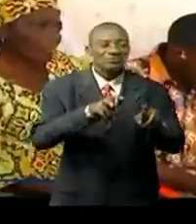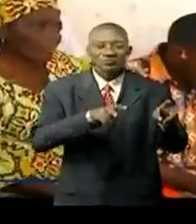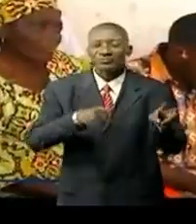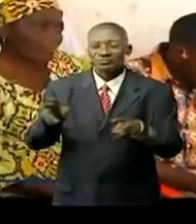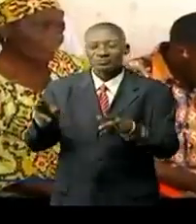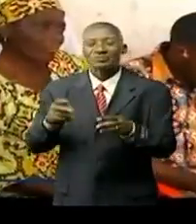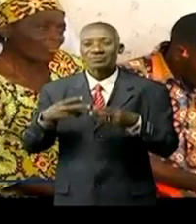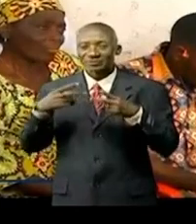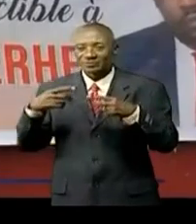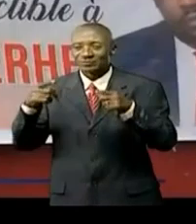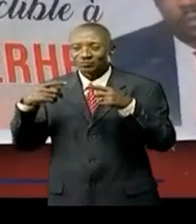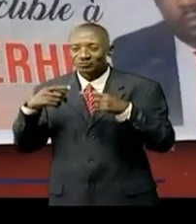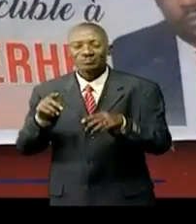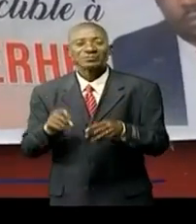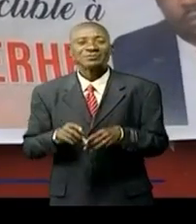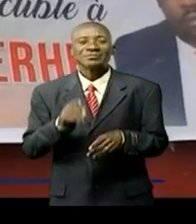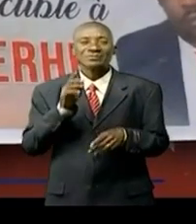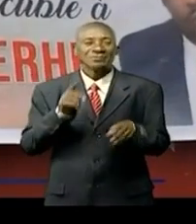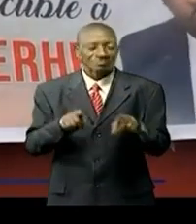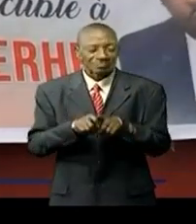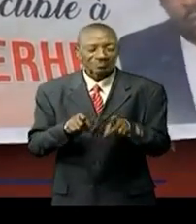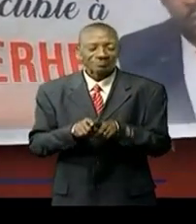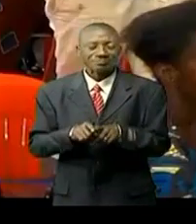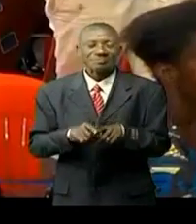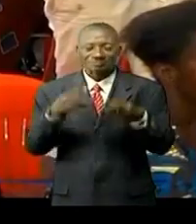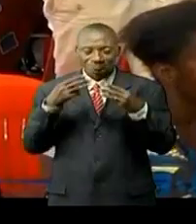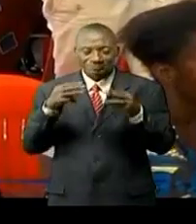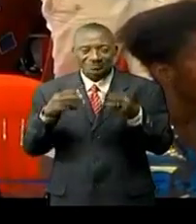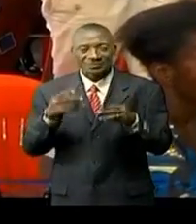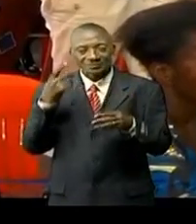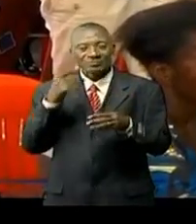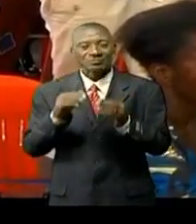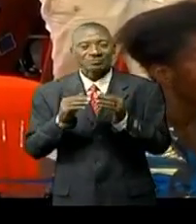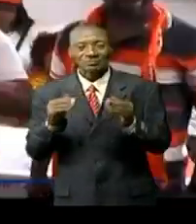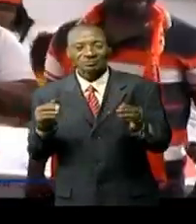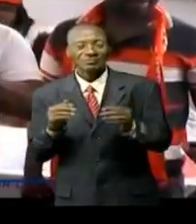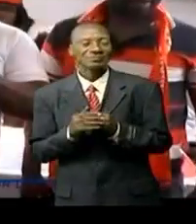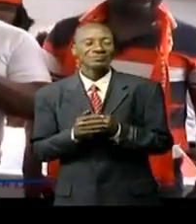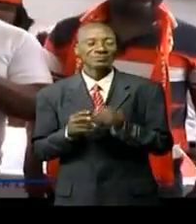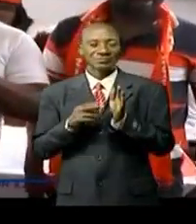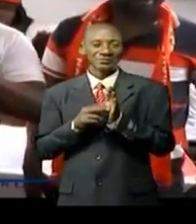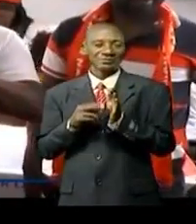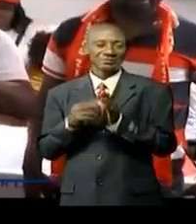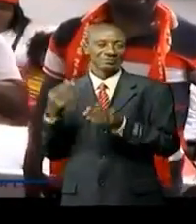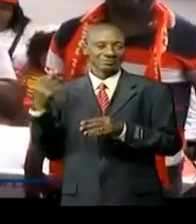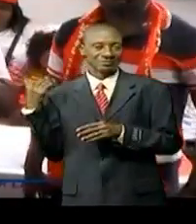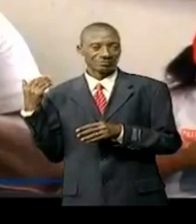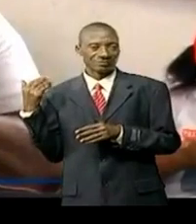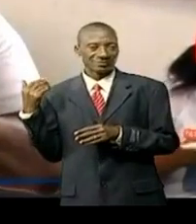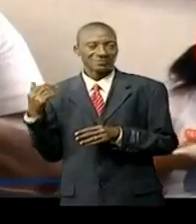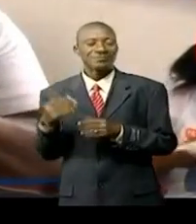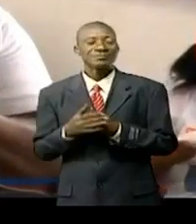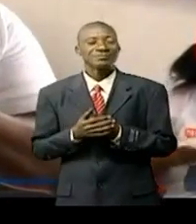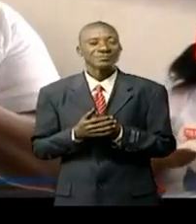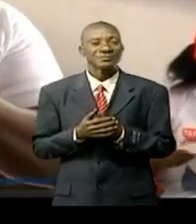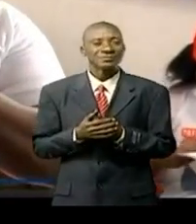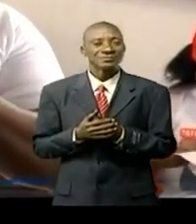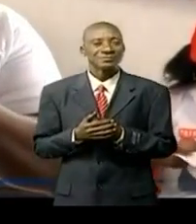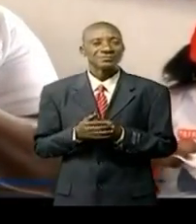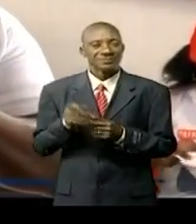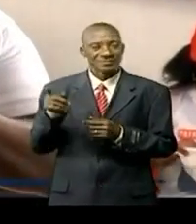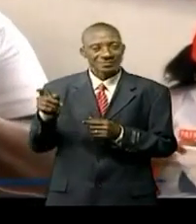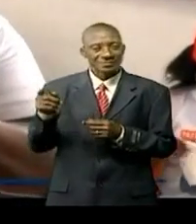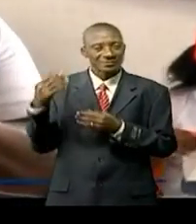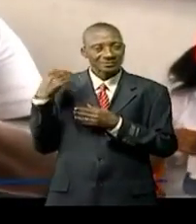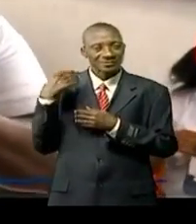noble. À l'interfédérale de la Lukunga, ce dimanche 27 février 2022, Patrick Kawara a